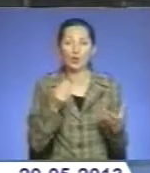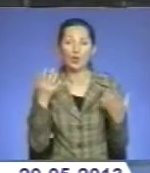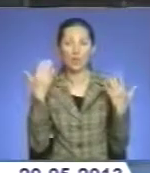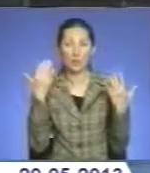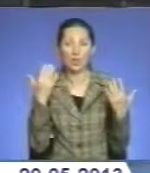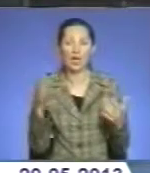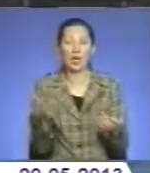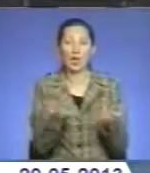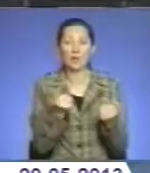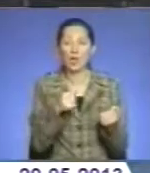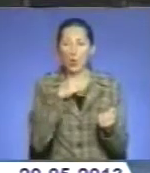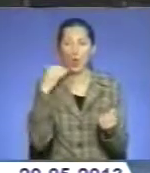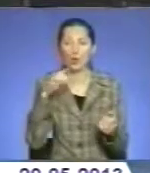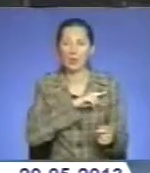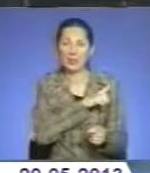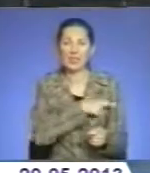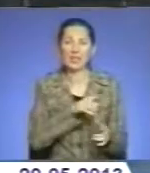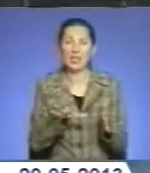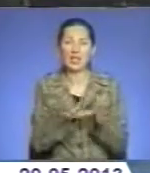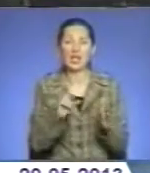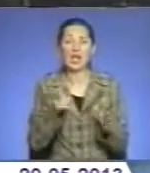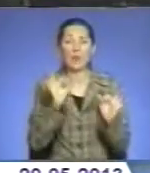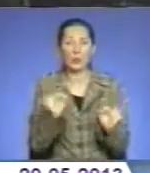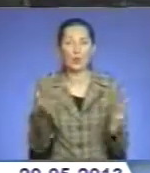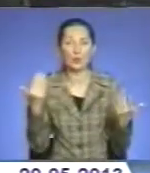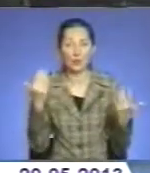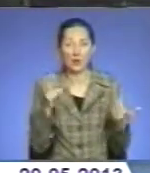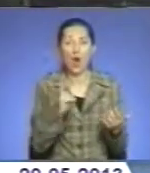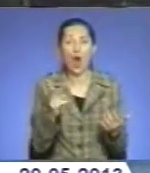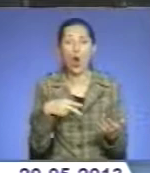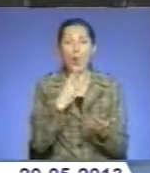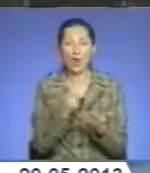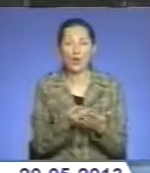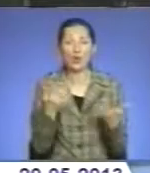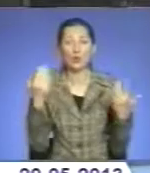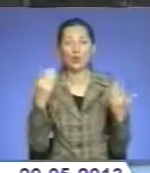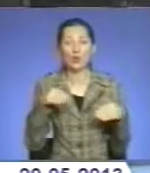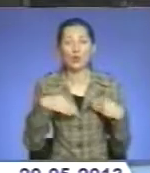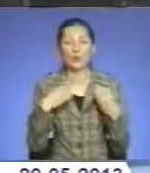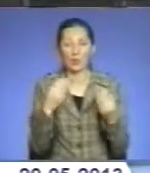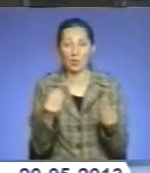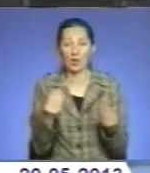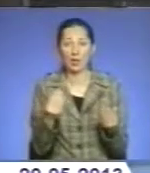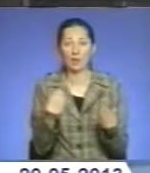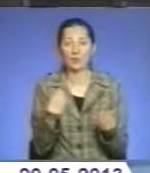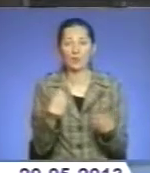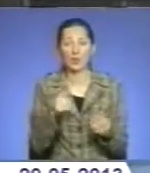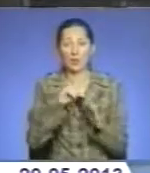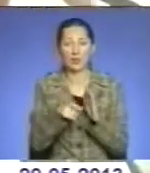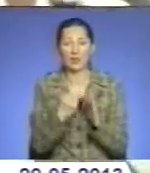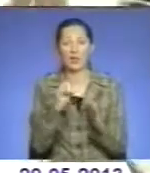та енергії. Про те, як правильно відпочивати і якому виду відпочинку надавати перевагу, дізнавалася Ірина